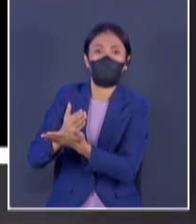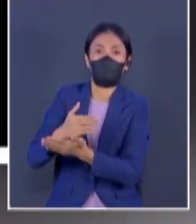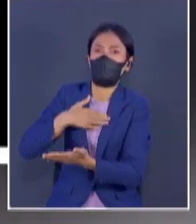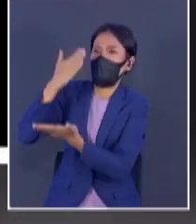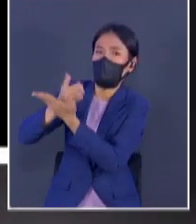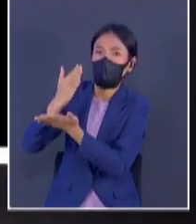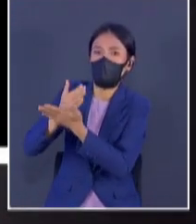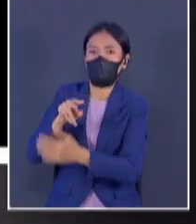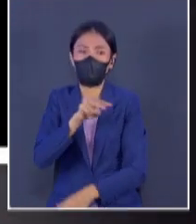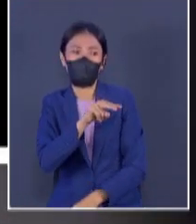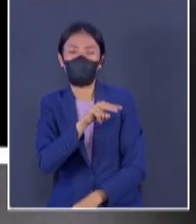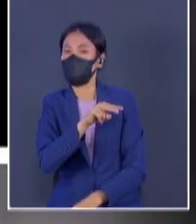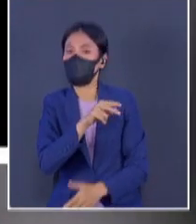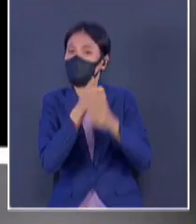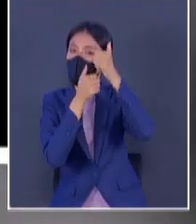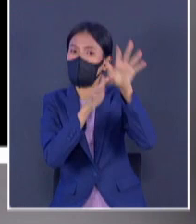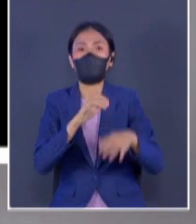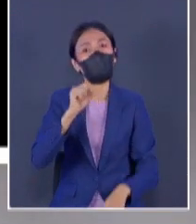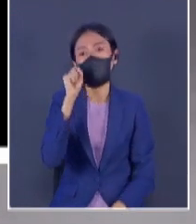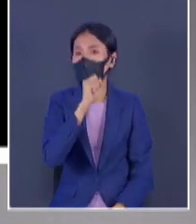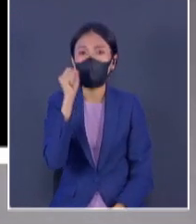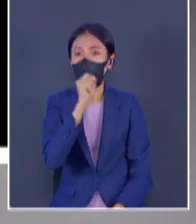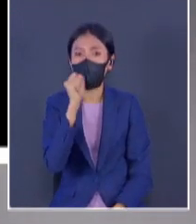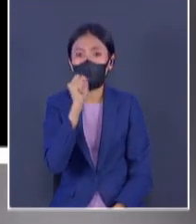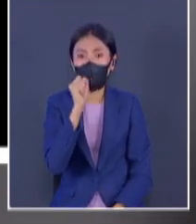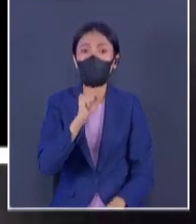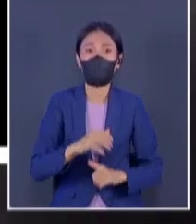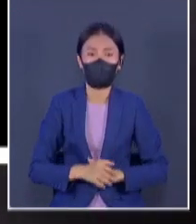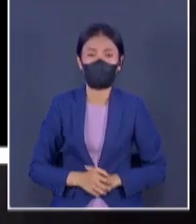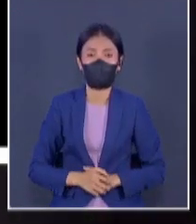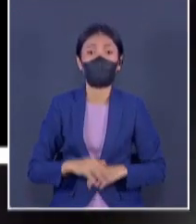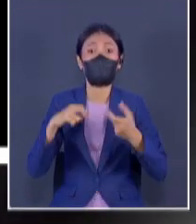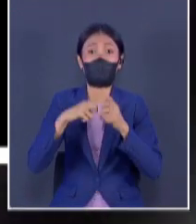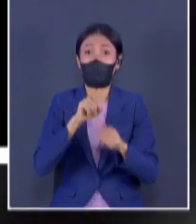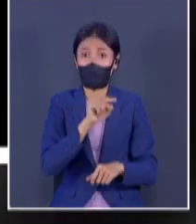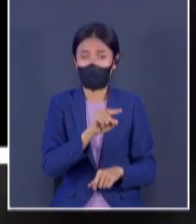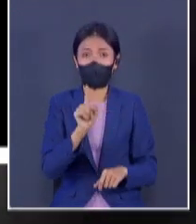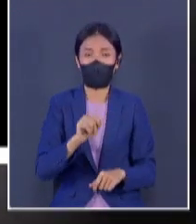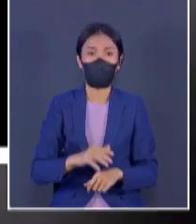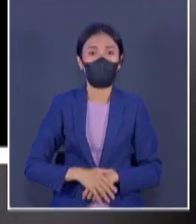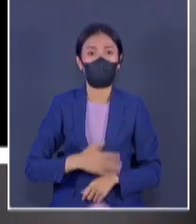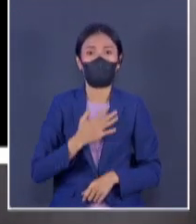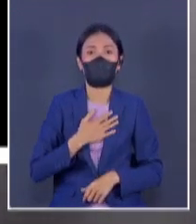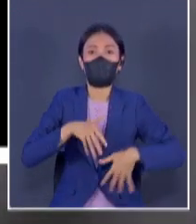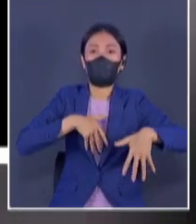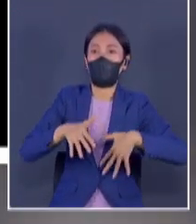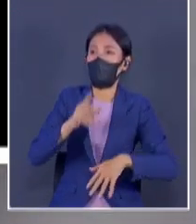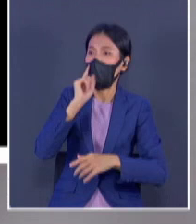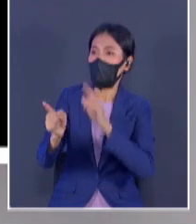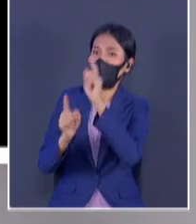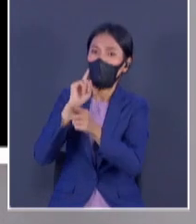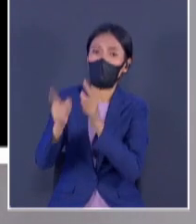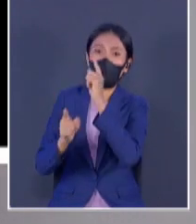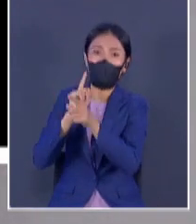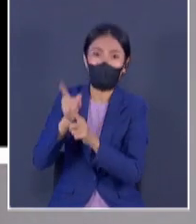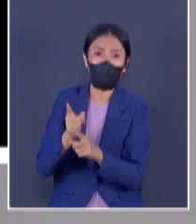ค่หยุดมองเป็นพักๆแล้วก็ยังร้องเพลงต่อค่ะจากเหตุการณ์นี้นะคะส่งผลให้ทราวิสสก็อตโดนผู้คนถล่มยับที่เขา